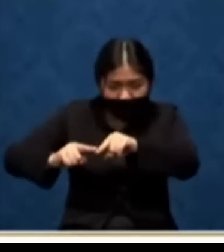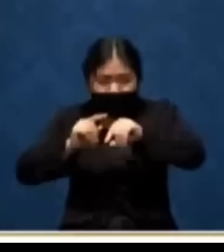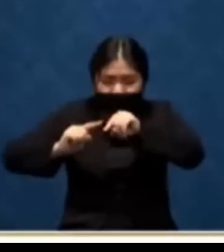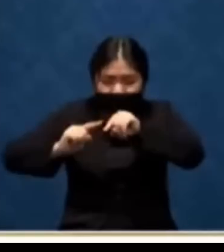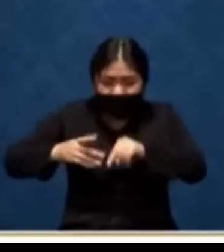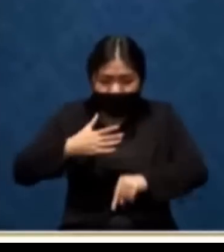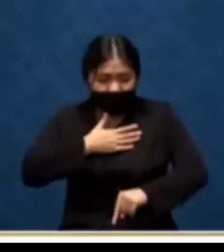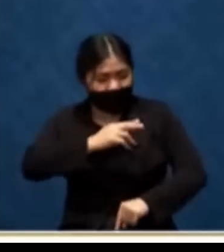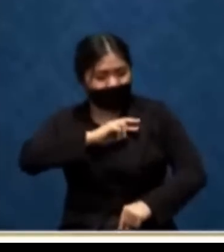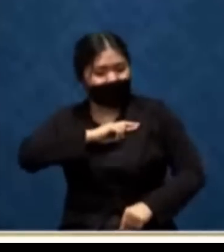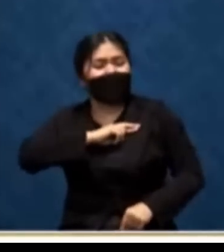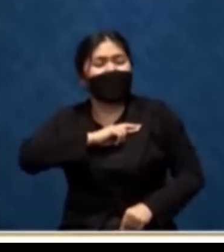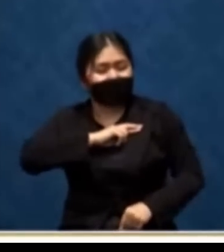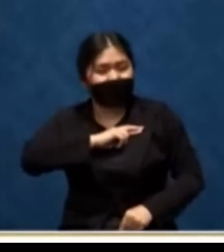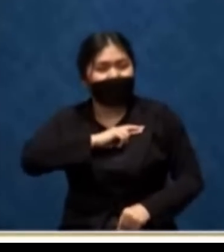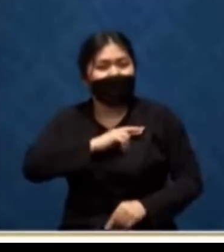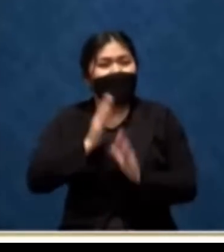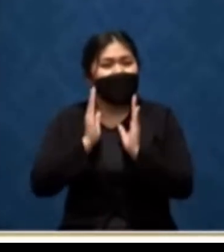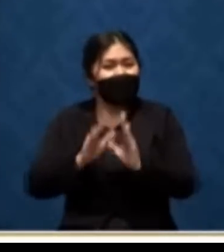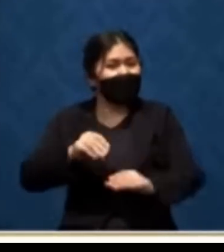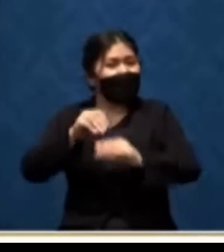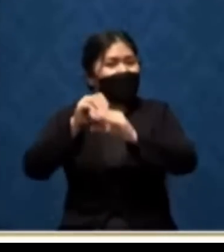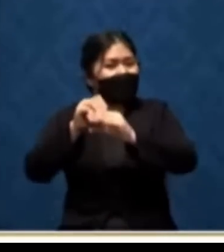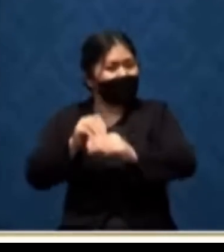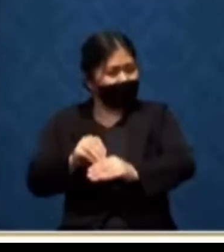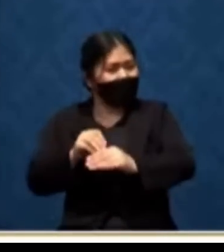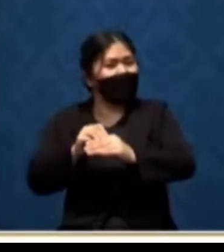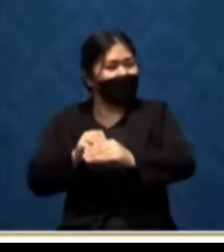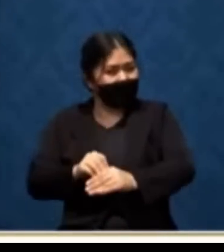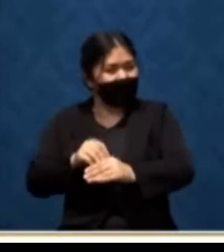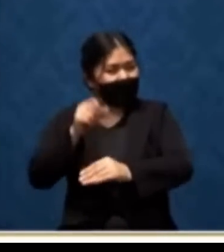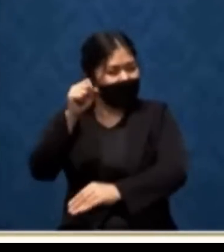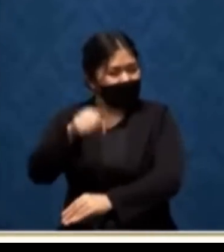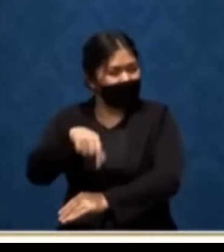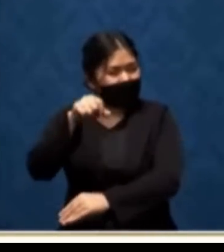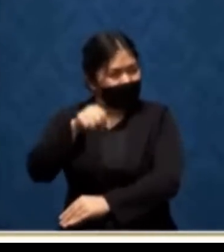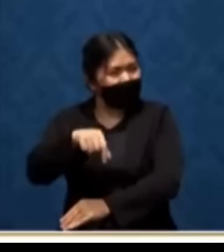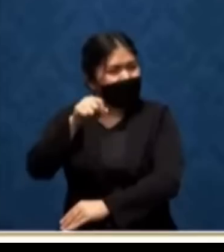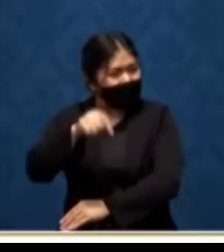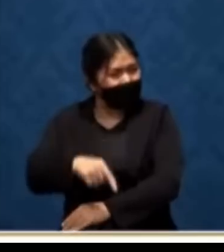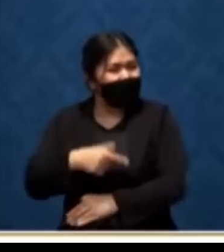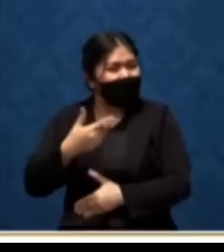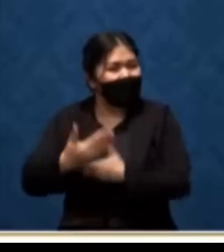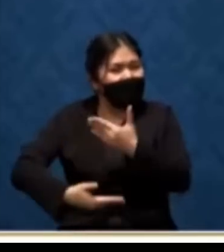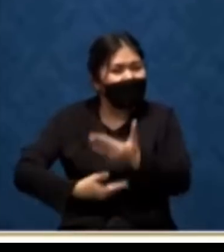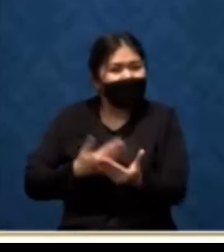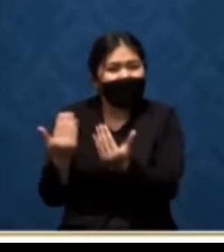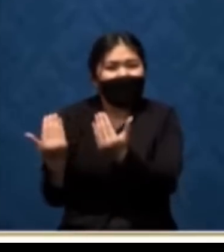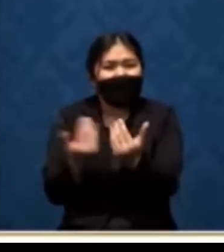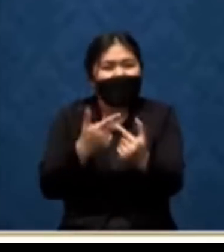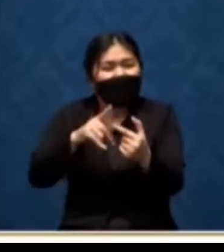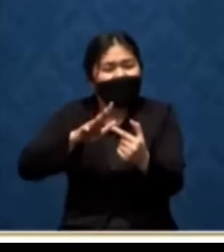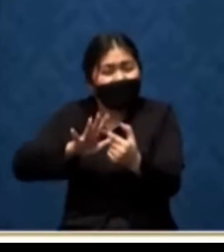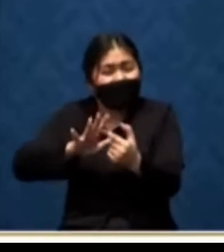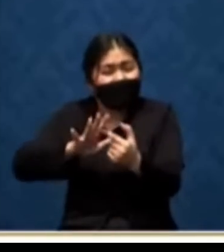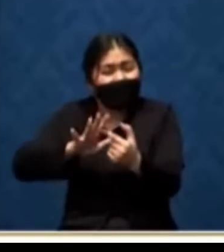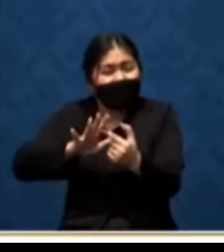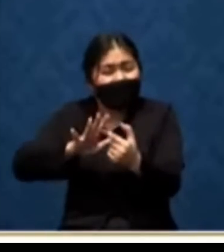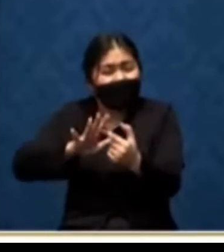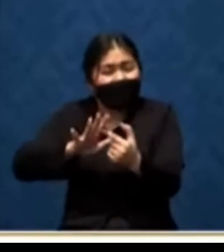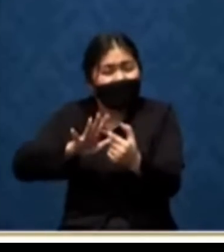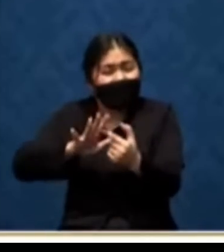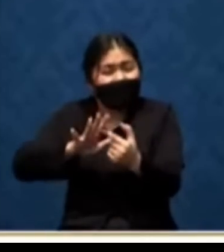งเพจสมาคมตัวเองย้ำๆซ้ำๆไปเรื่อยๆเพื่อขายให้กับลูกค้าของตัวเองซึ่งเราก็ไม่ทราบว่าเป็นใครบ้